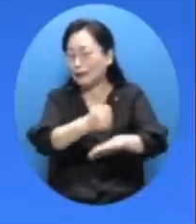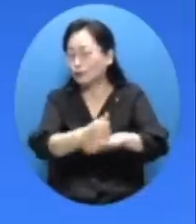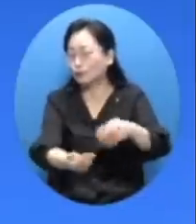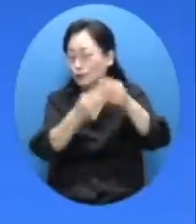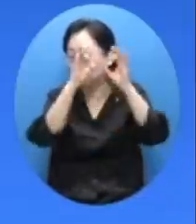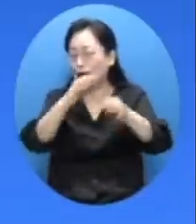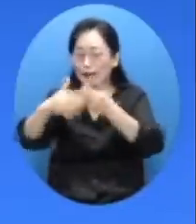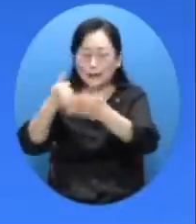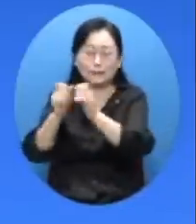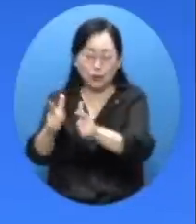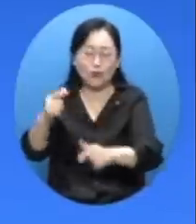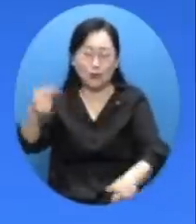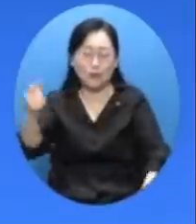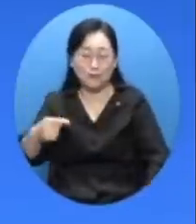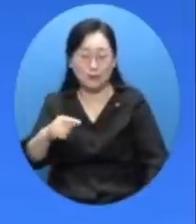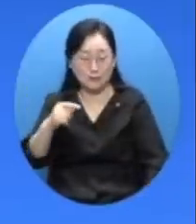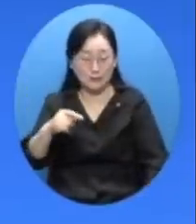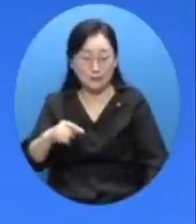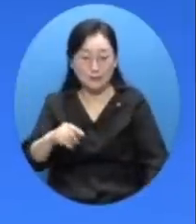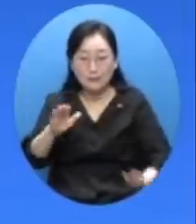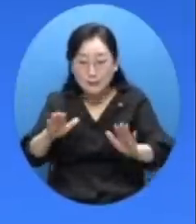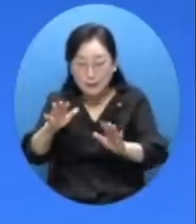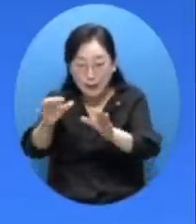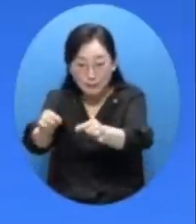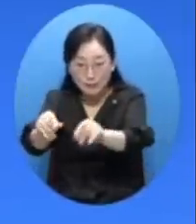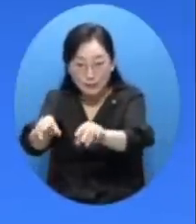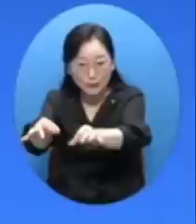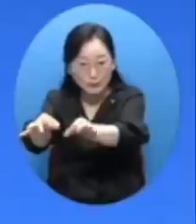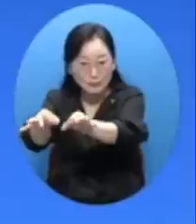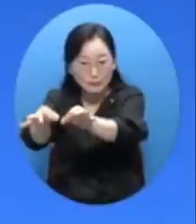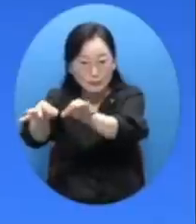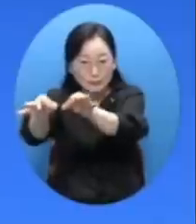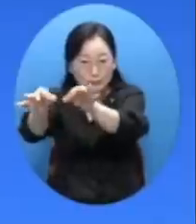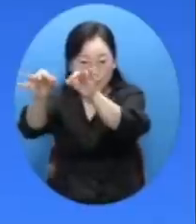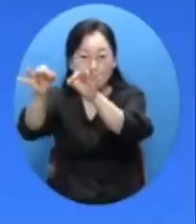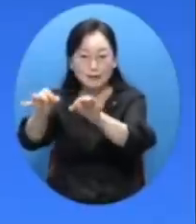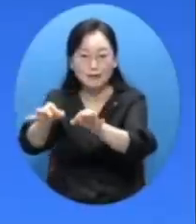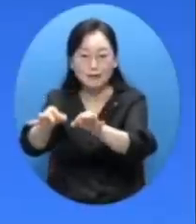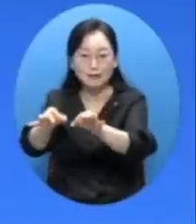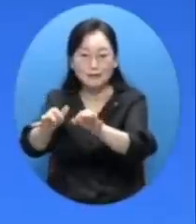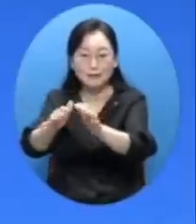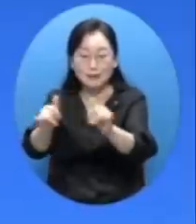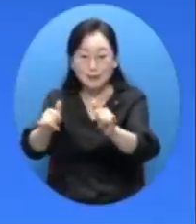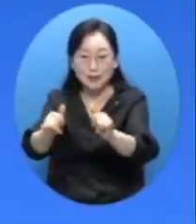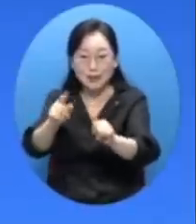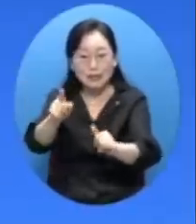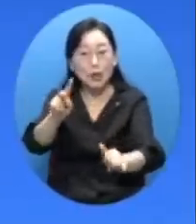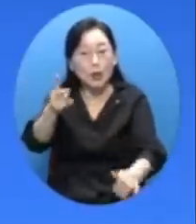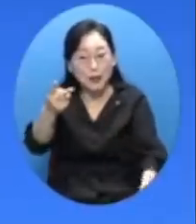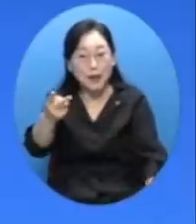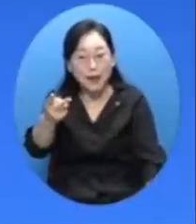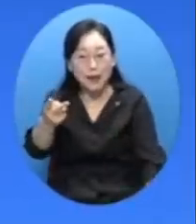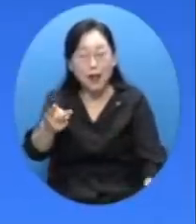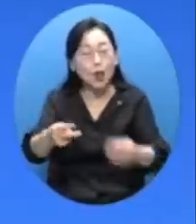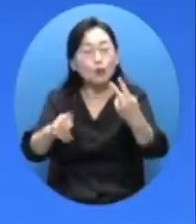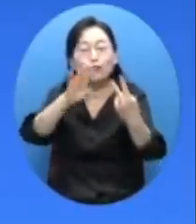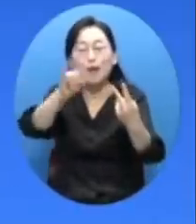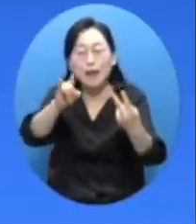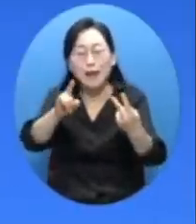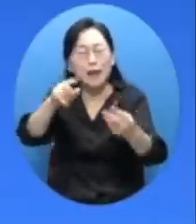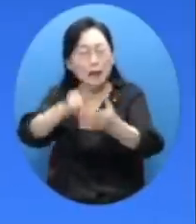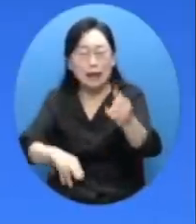온다. 근데 이제 가격이 올라서 조금 올라가서 사람들이 1200억에 됐으니까 두 배 올랐으니까 팝시다